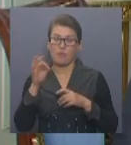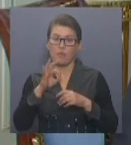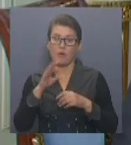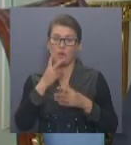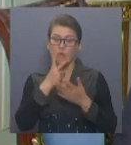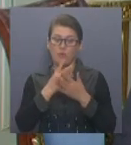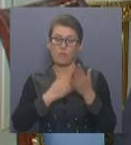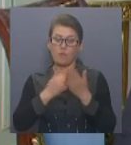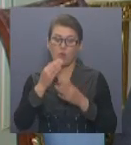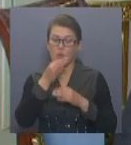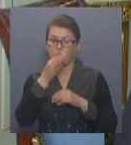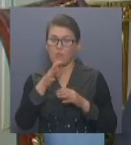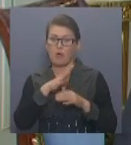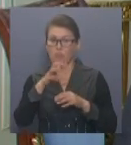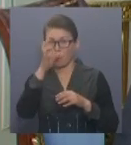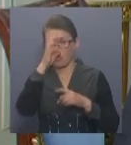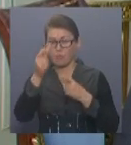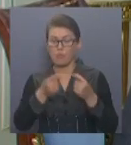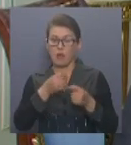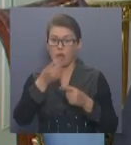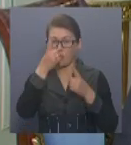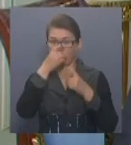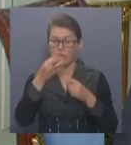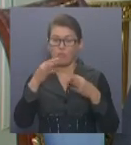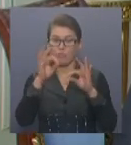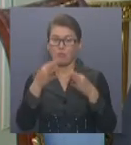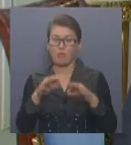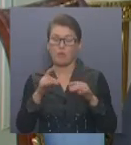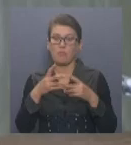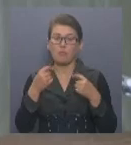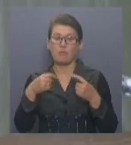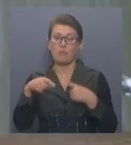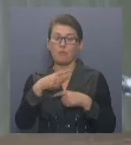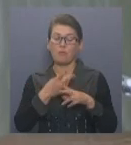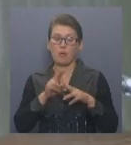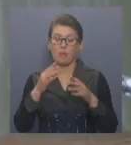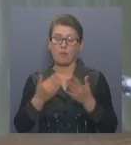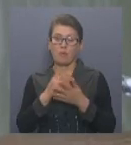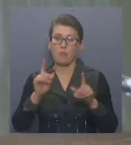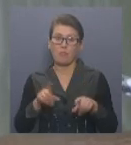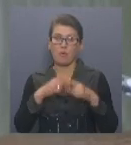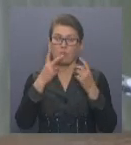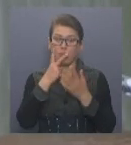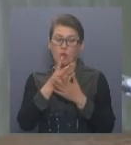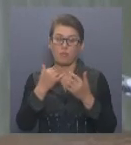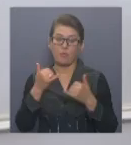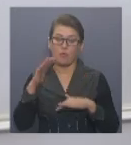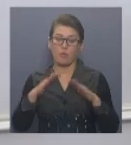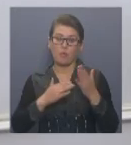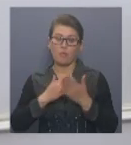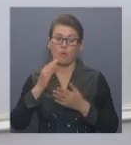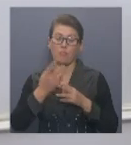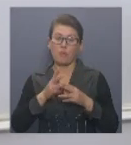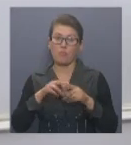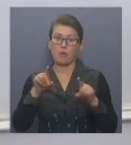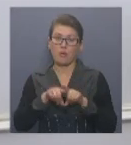жоғарылағандығы туралы баяндады. Үкімет басшысының мәліметінше өнеркәсіптің тау-кен саласы мен қайта өңдеу секторларындағы көрсеткіштер деңгейі өскен.